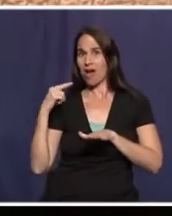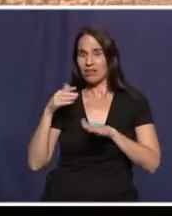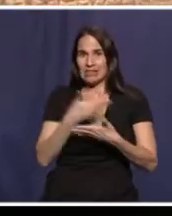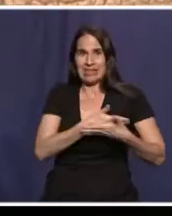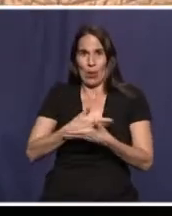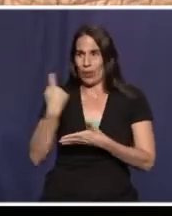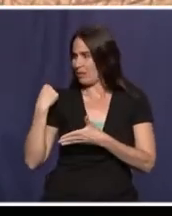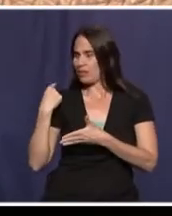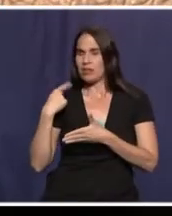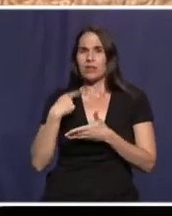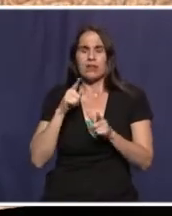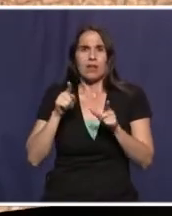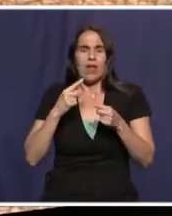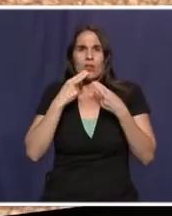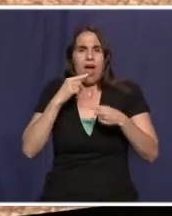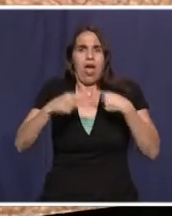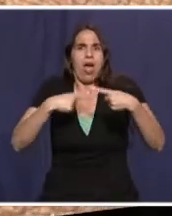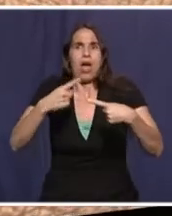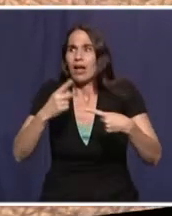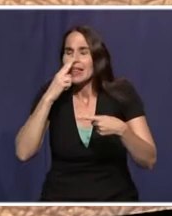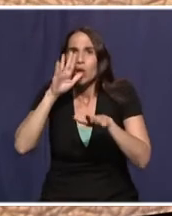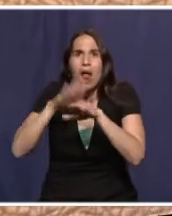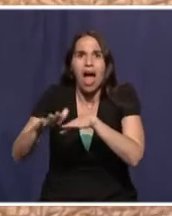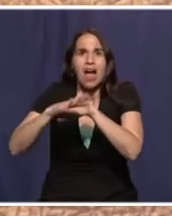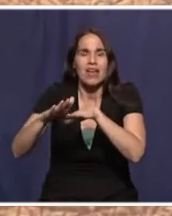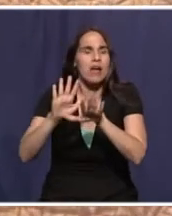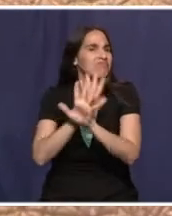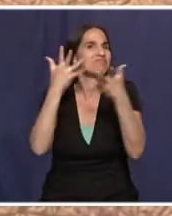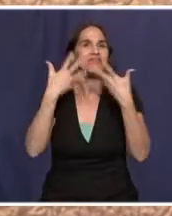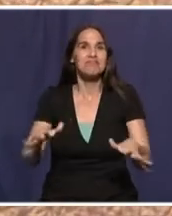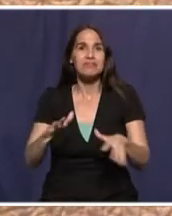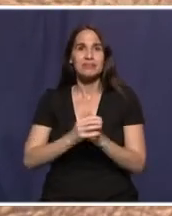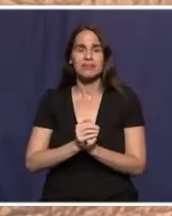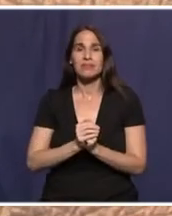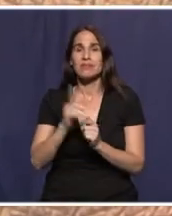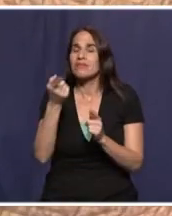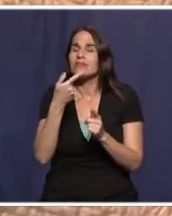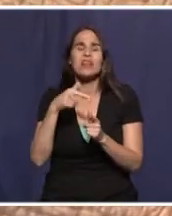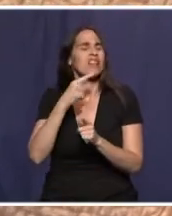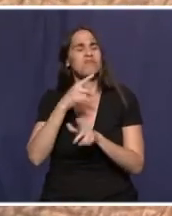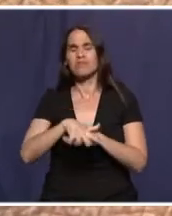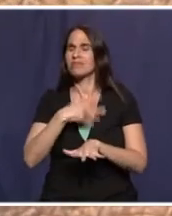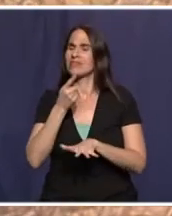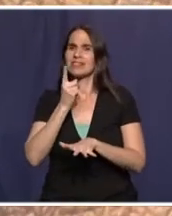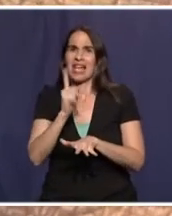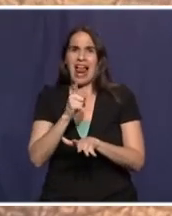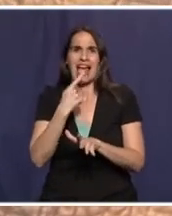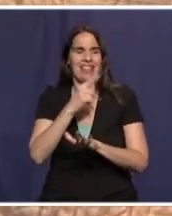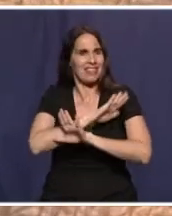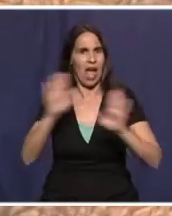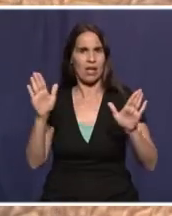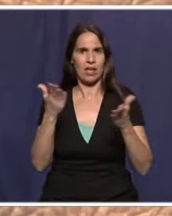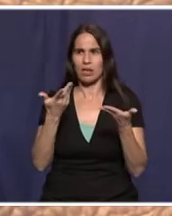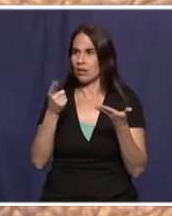וברצף תגובת השרשרת, כל ניסיון להרגיע את הרוחות כשל. קבוצה קמה, חייב לומר די. אך מדוע לא גיניתם כשהם